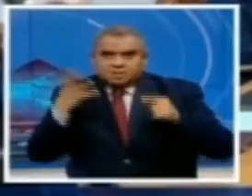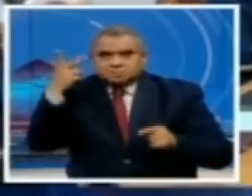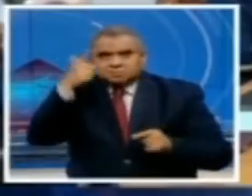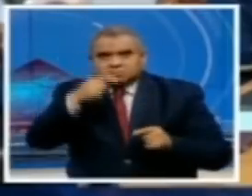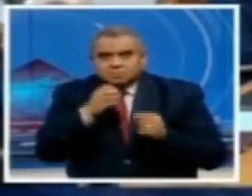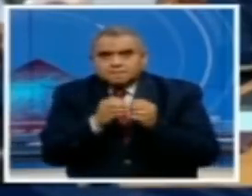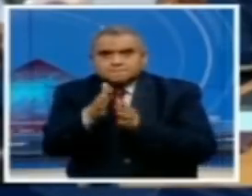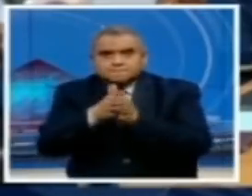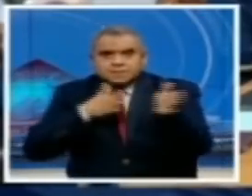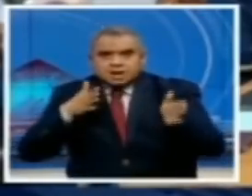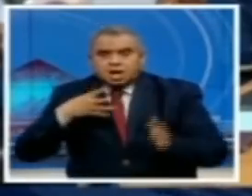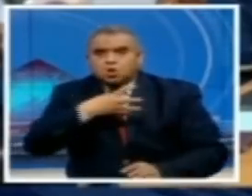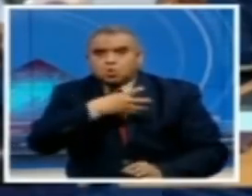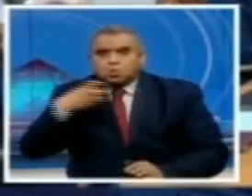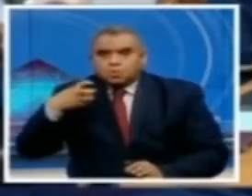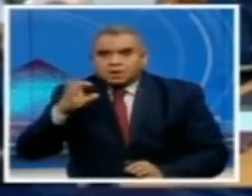حوالي